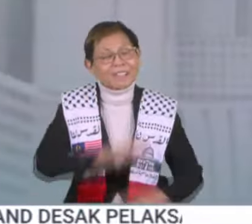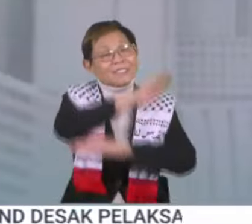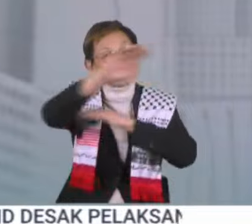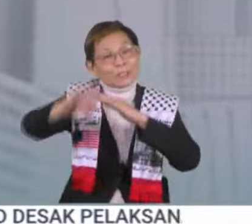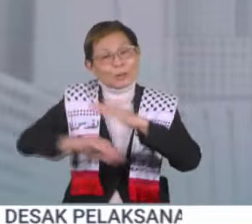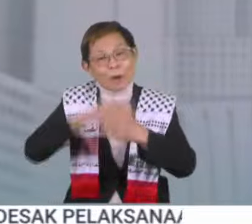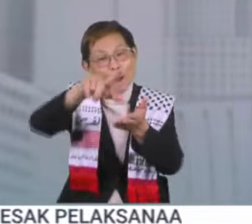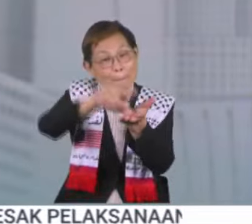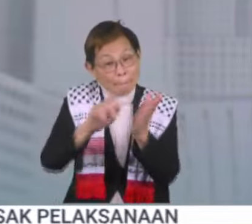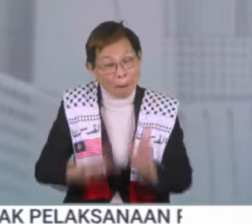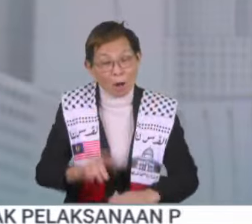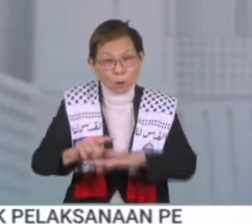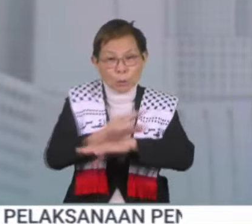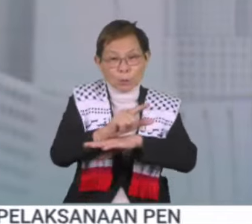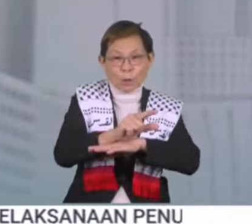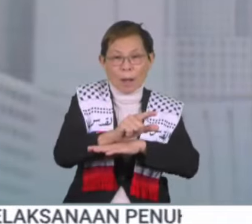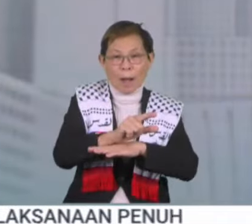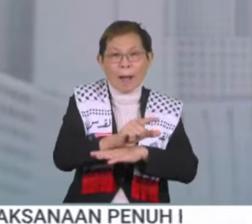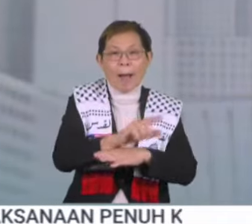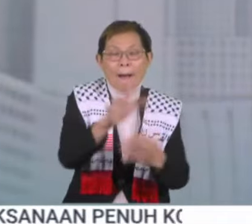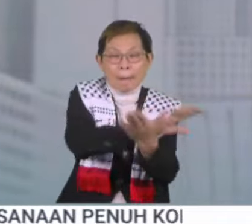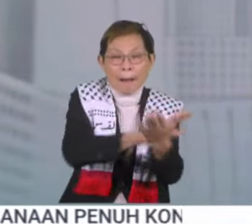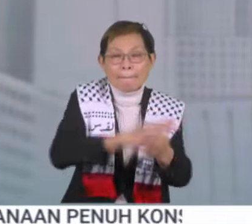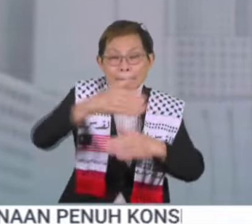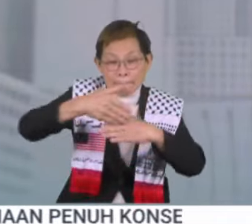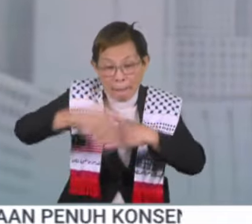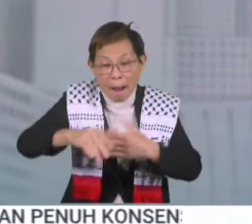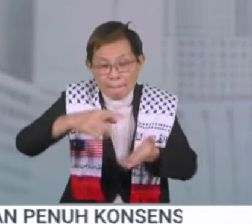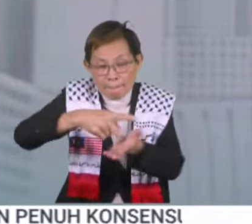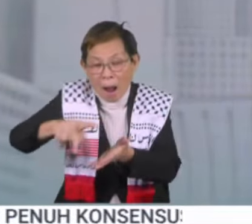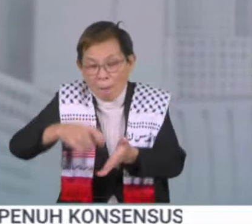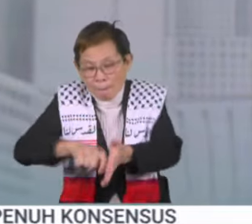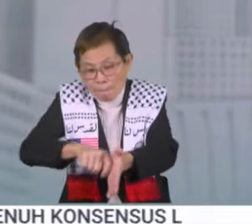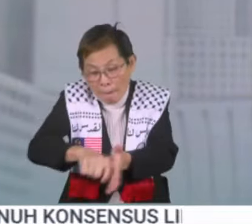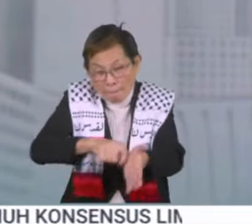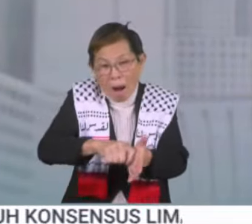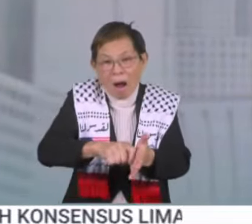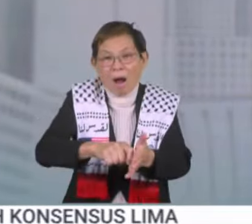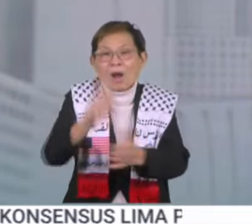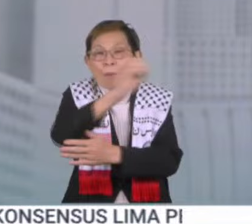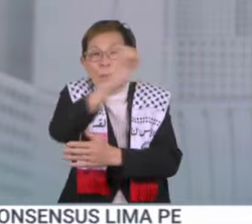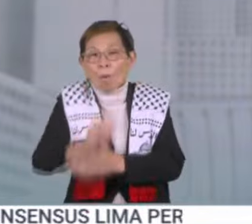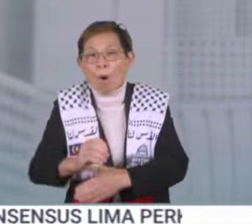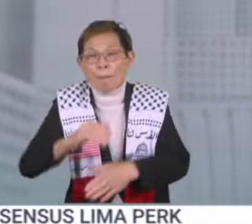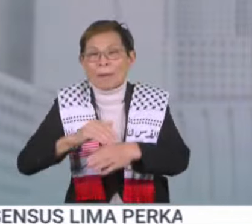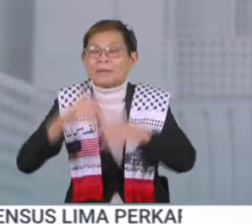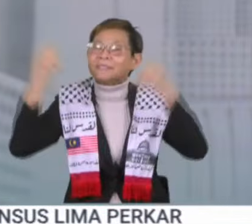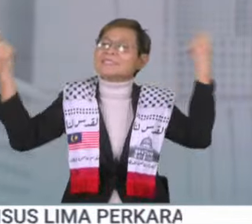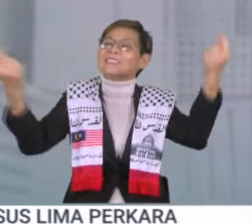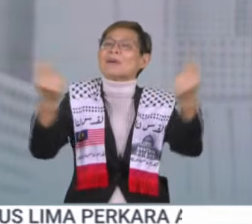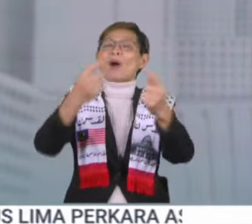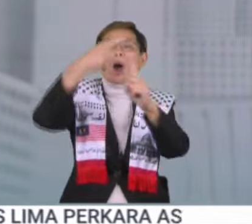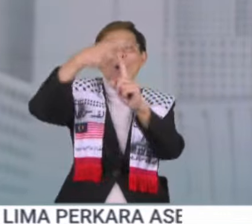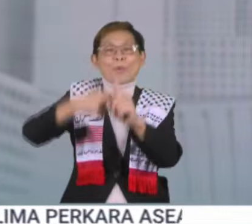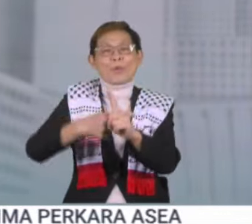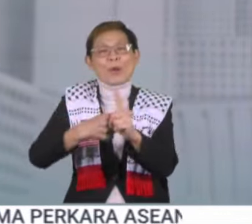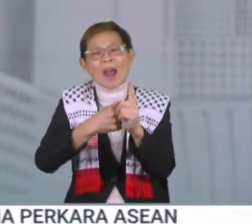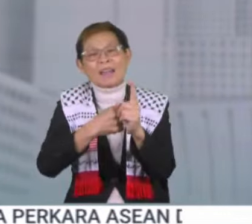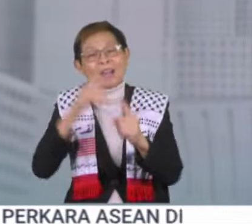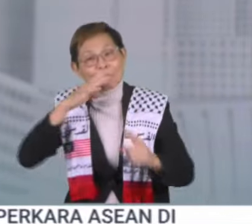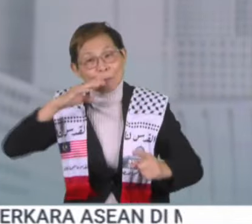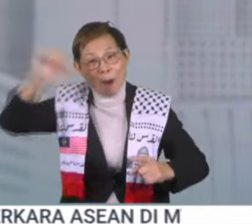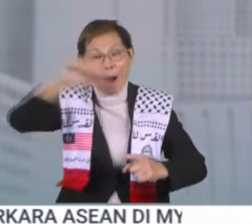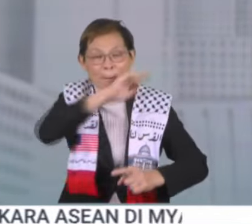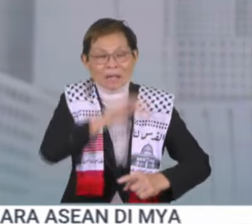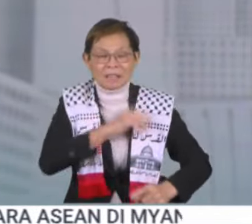Semua pengamal media yang menggunakan pelan pascabayar dan prabayar akan menerima ribat sempena sambutan Bulan Kebangsaan tahun ini. Jelas Menteri